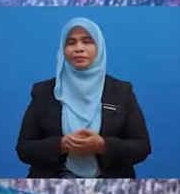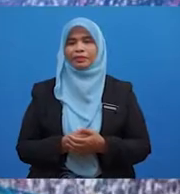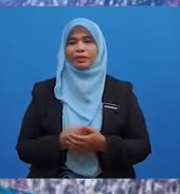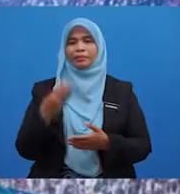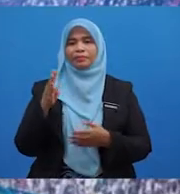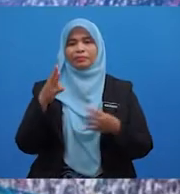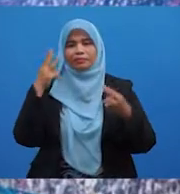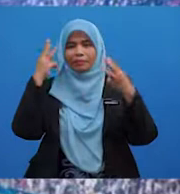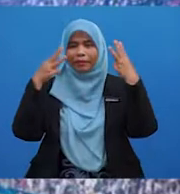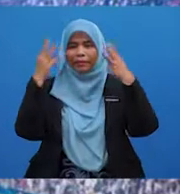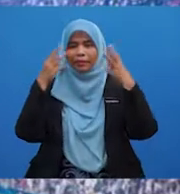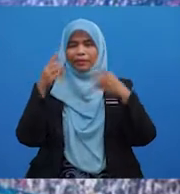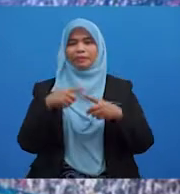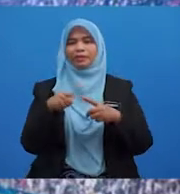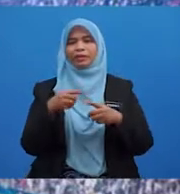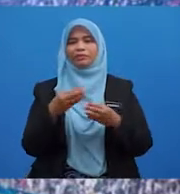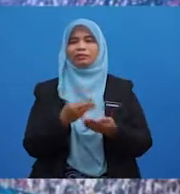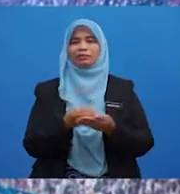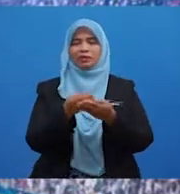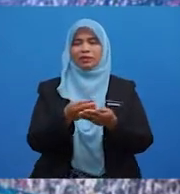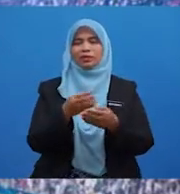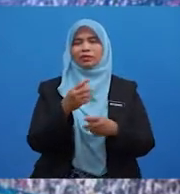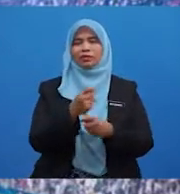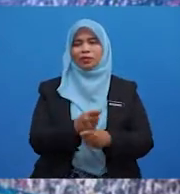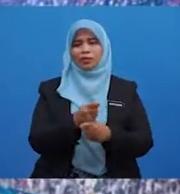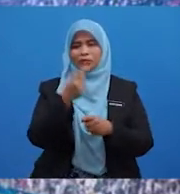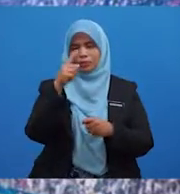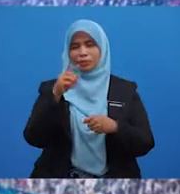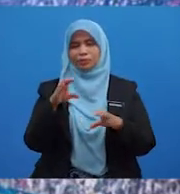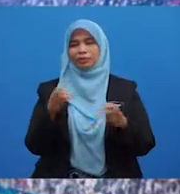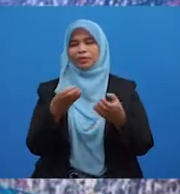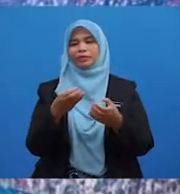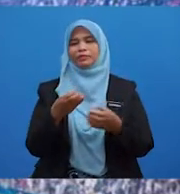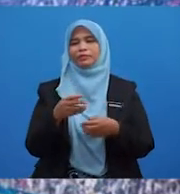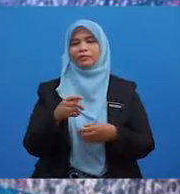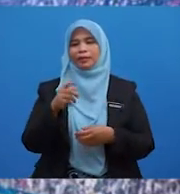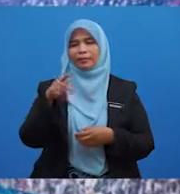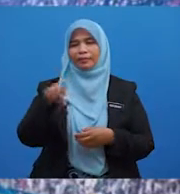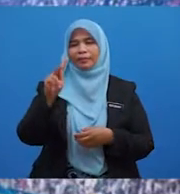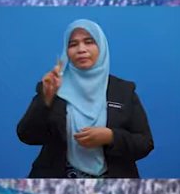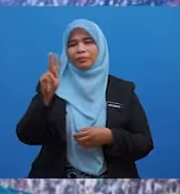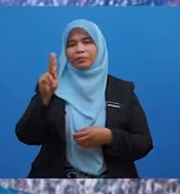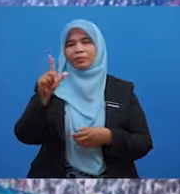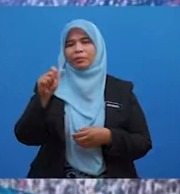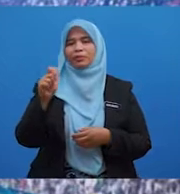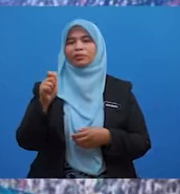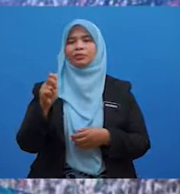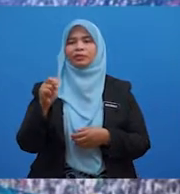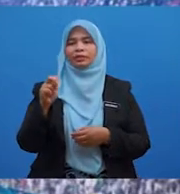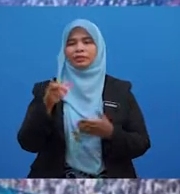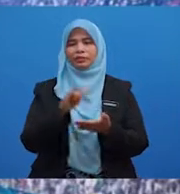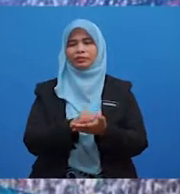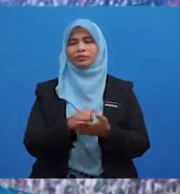Beliau bimbang apabila diserahkan tugas untuk melakukan pukulan penalti. Beliau begitu bimbang jika pukulannya sekali